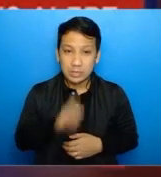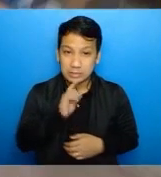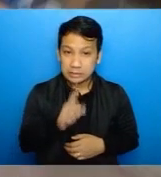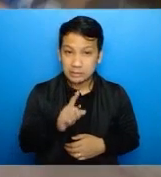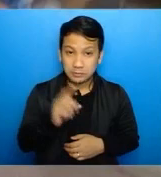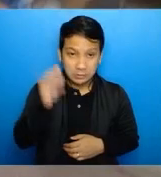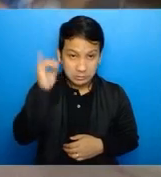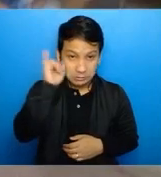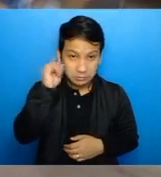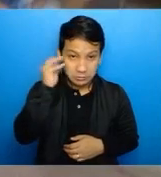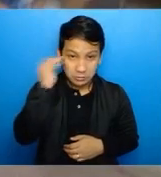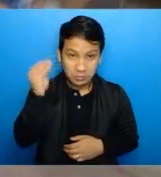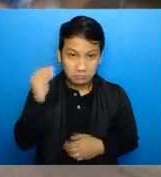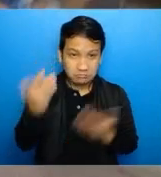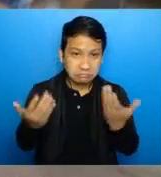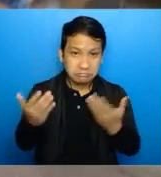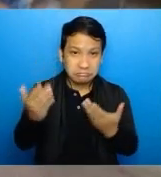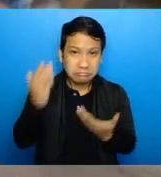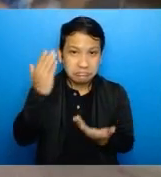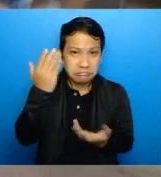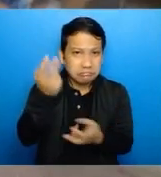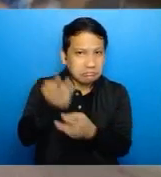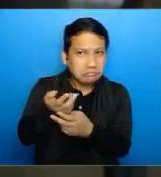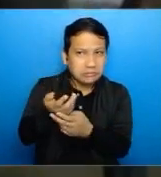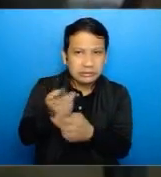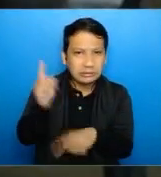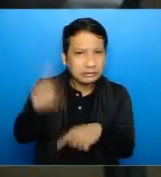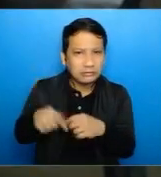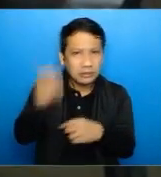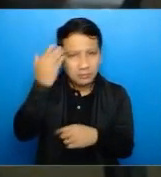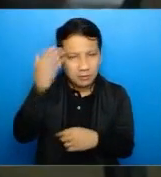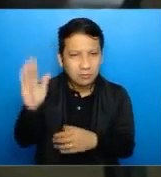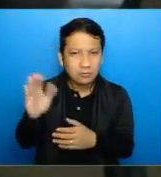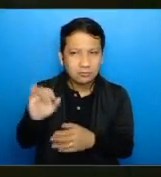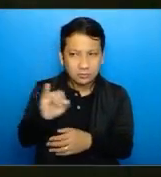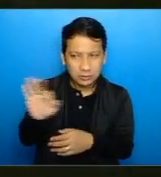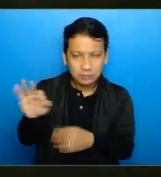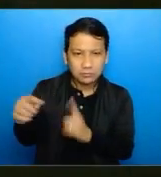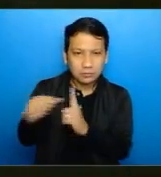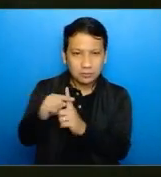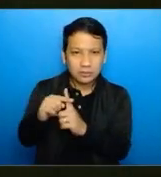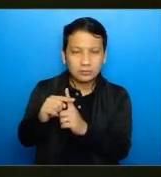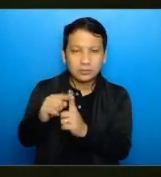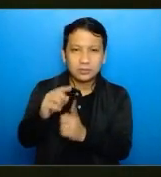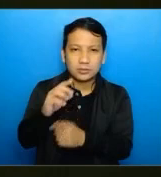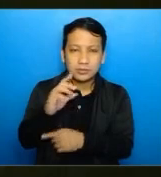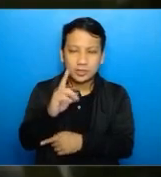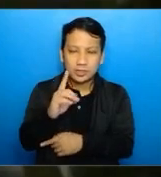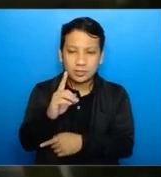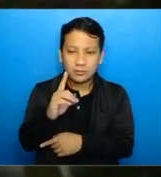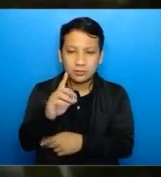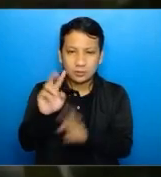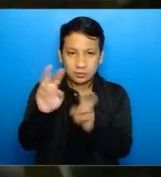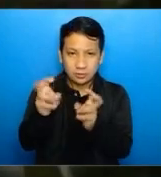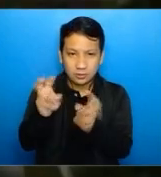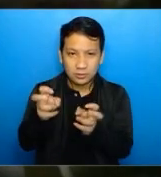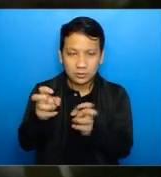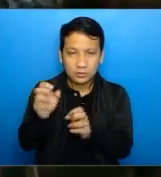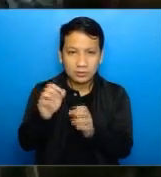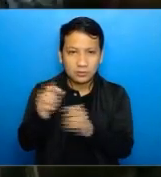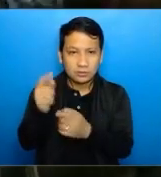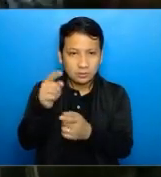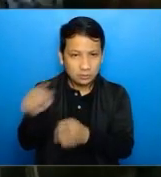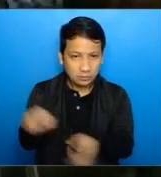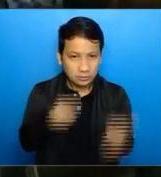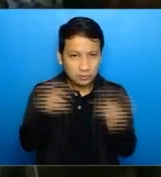na malabong malaman kung Delta variant carrier ang nagpositibong pasyente. Base ito sa tinatawag na cycle threshold o